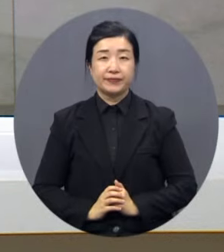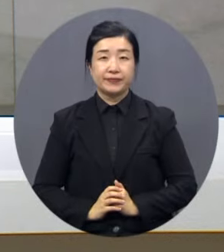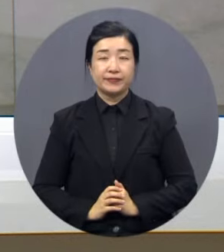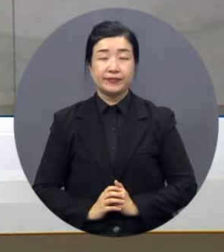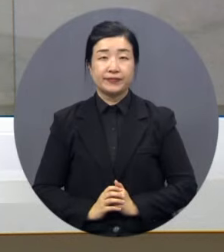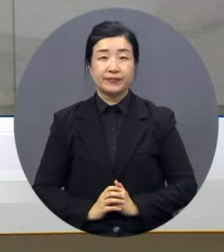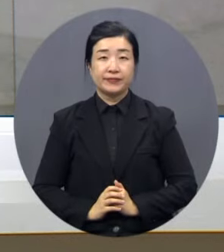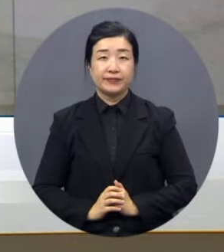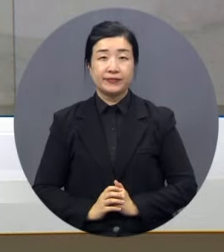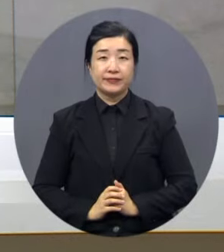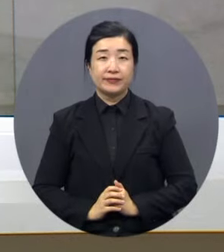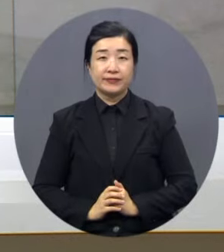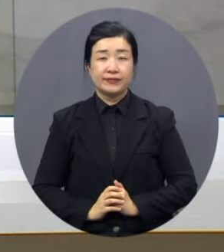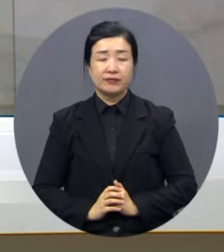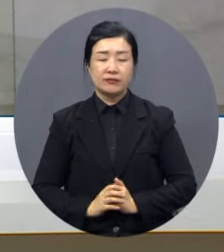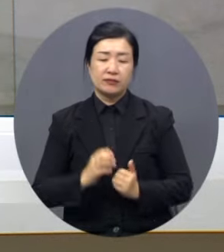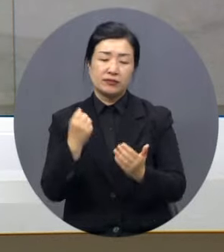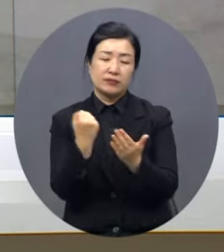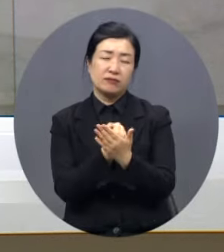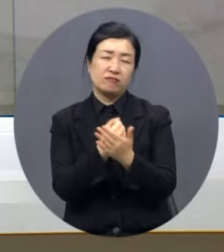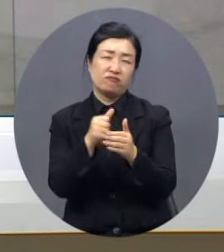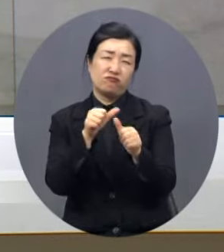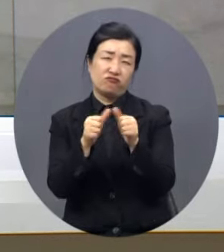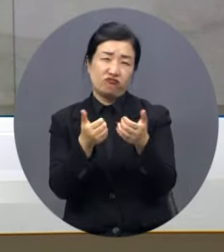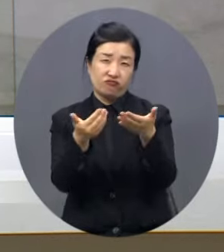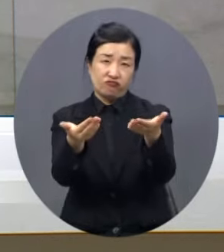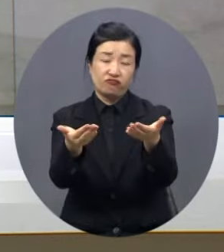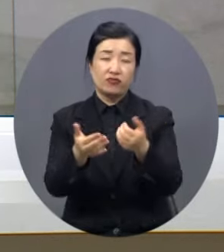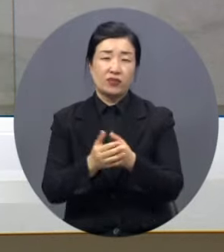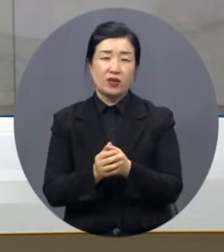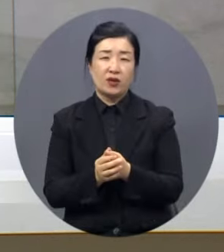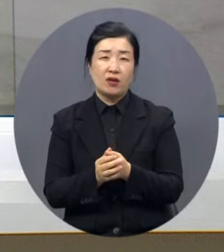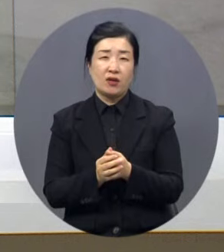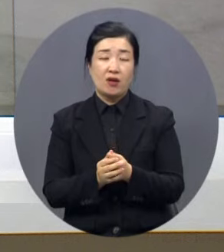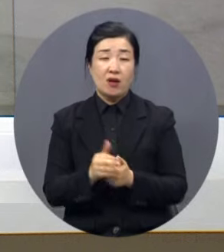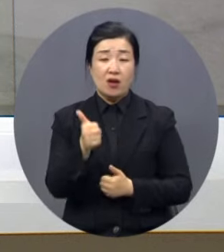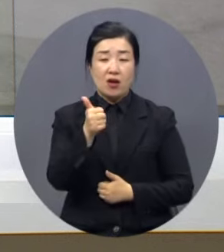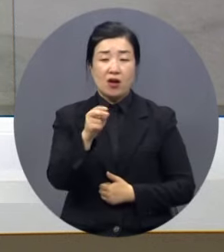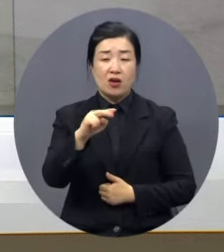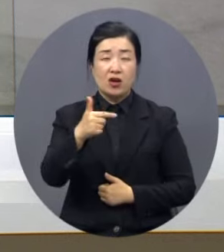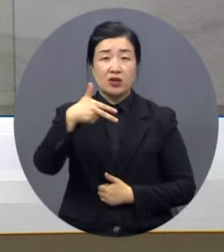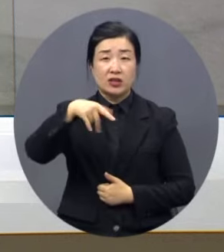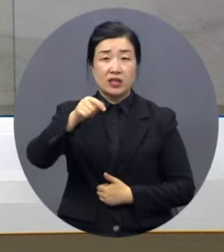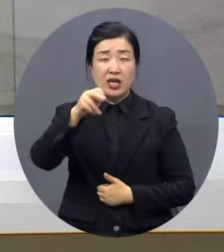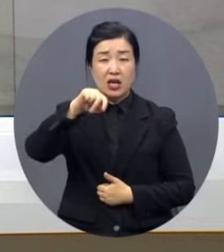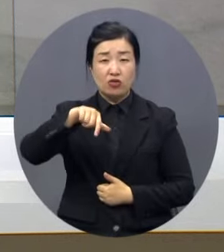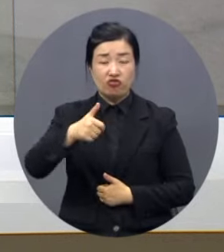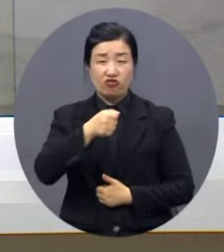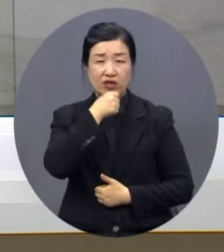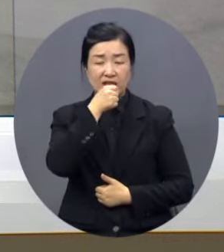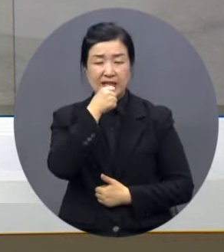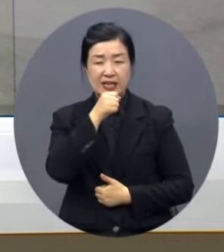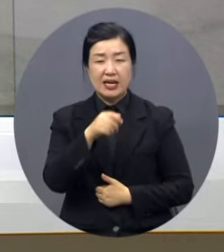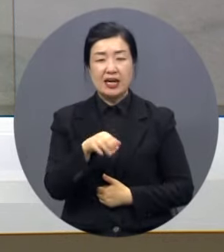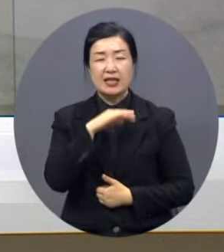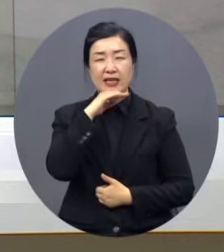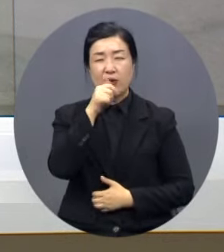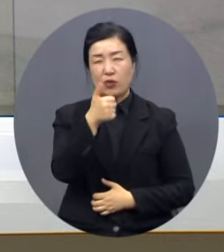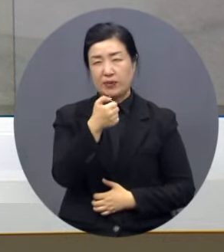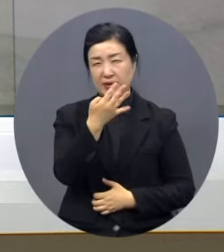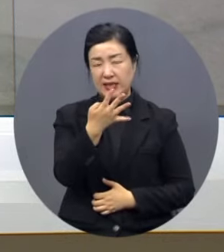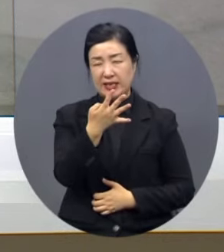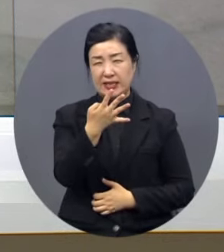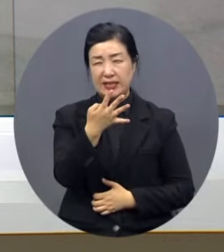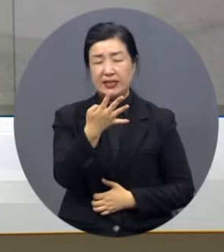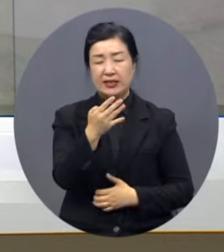계획입니다 다음은 안운 입니다 본사 현재훈 기자가 오늘 향년 54세를